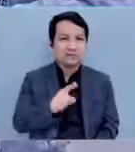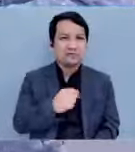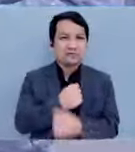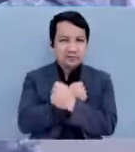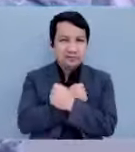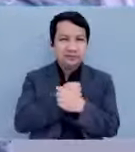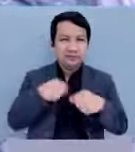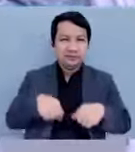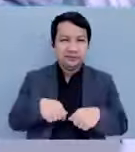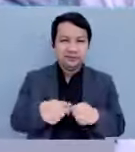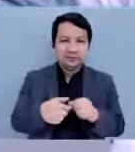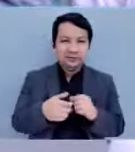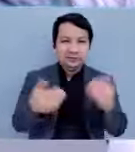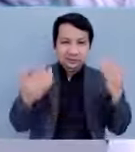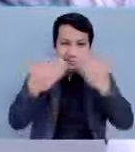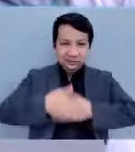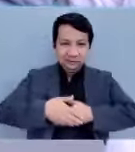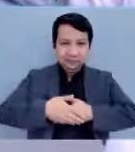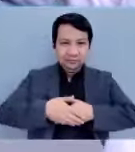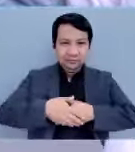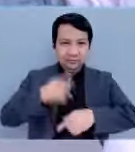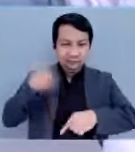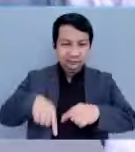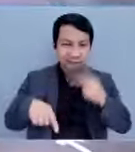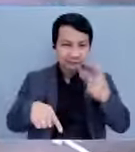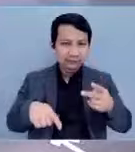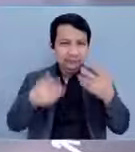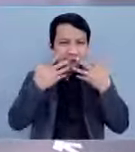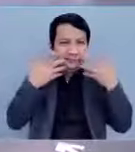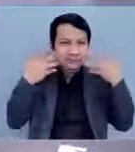di ba madilim? Oo. Pero nakikita natin lahat sila nakangiti.